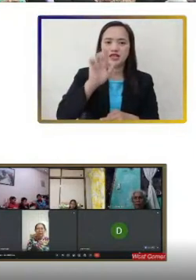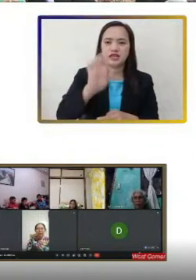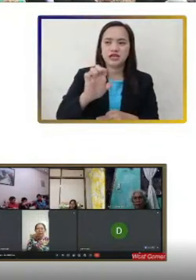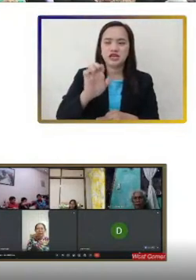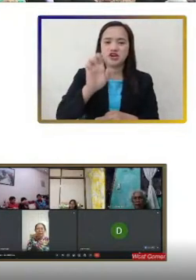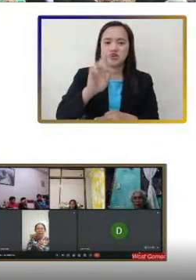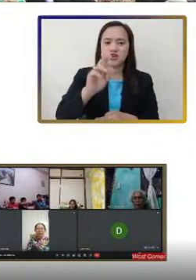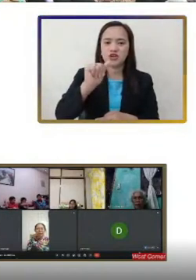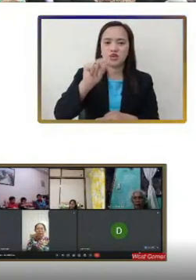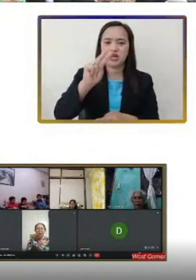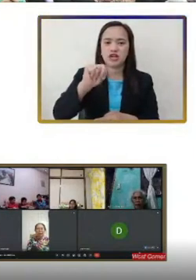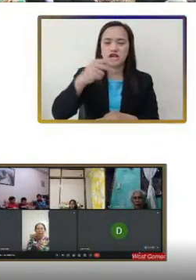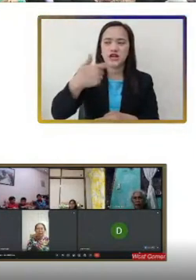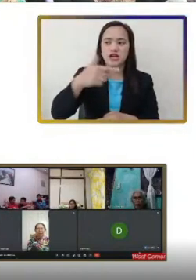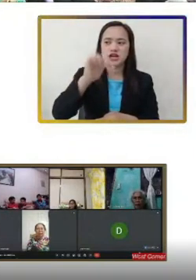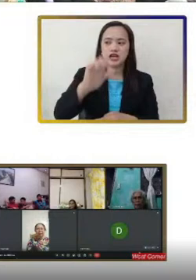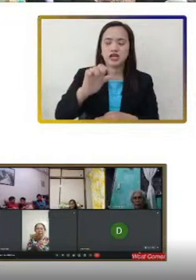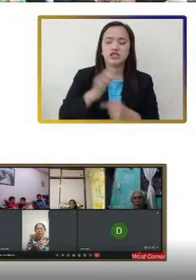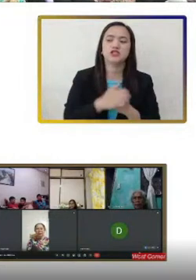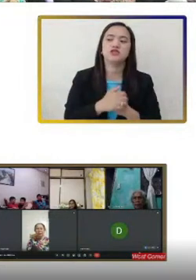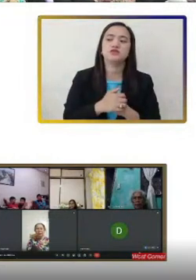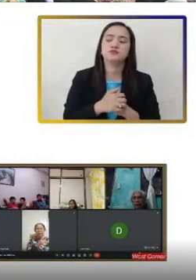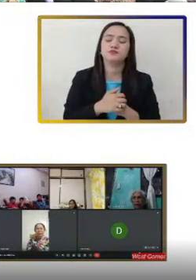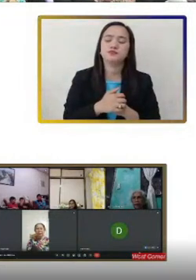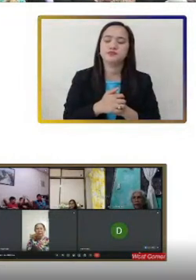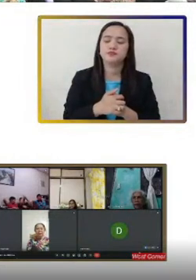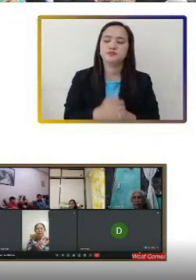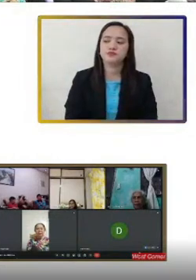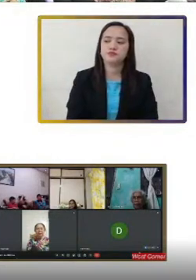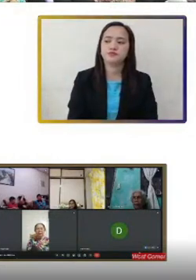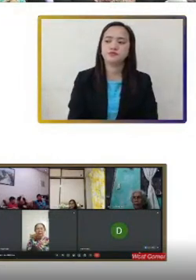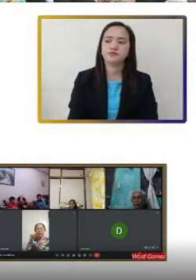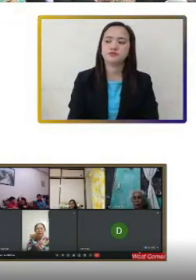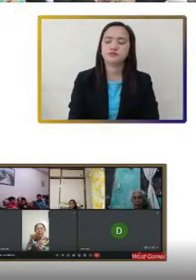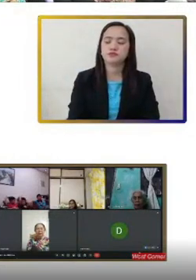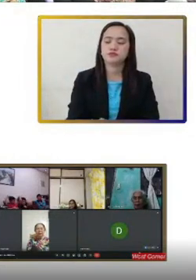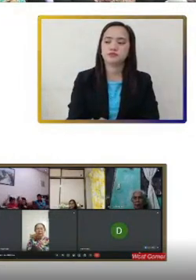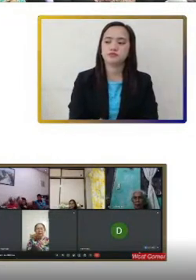akin, alam mo kami mga Amerikano, pag